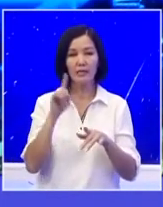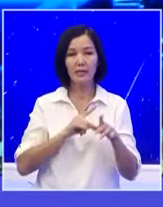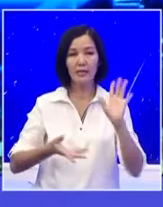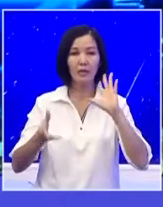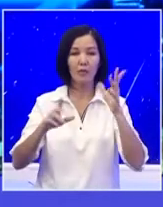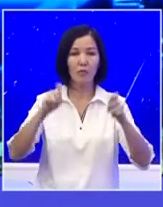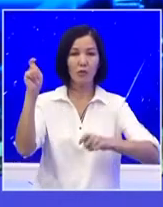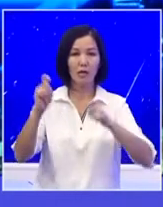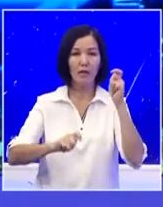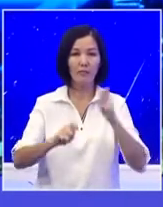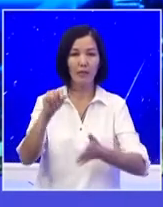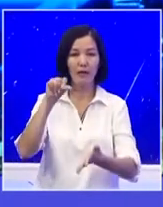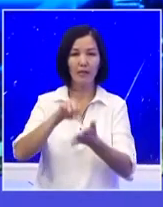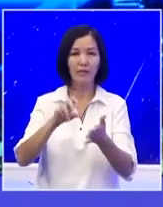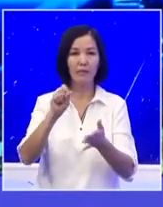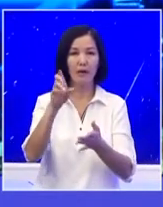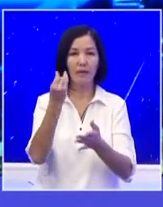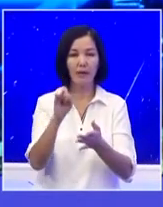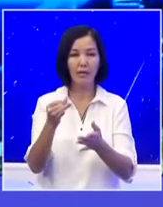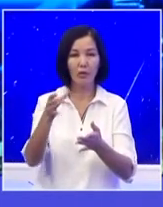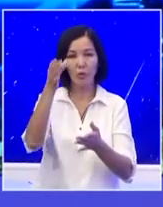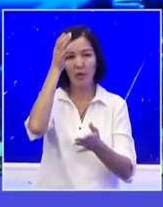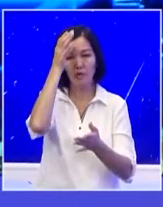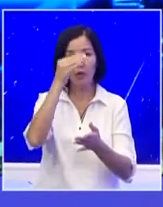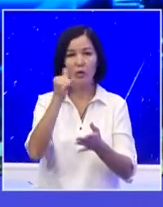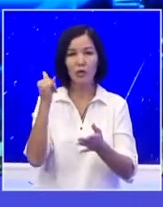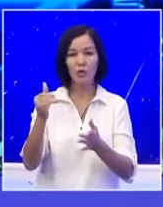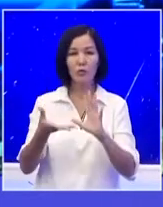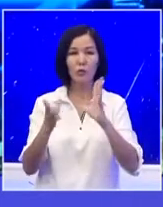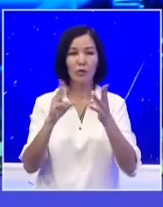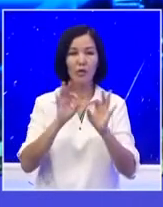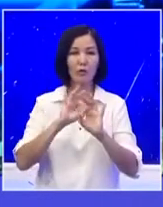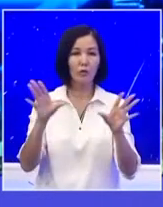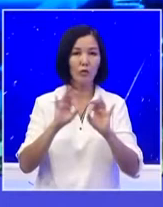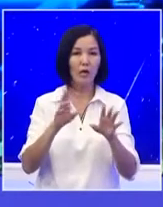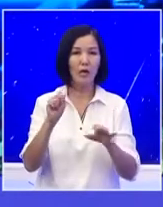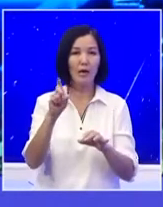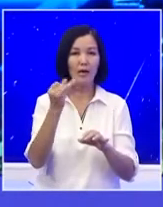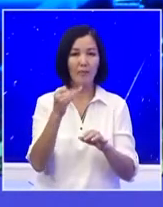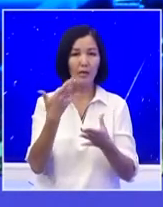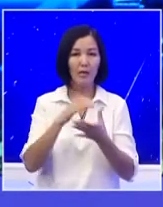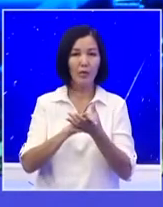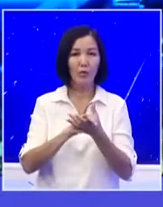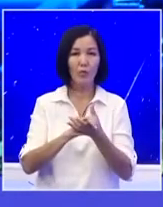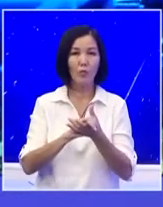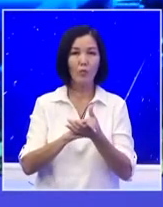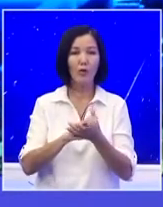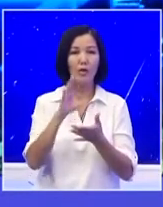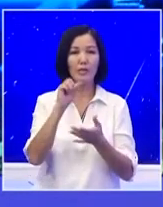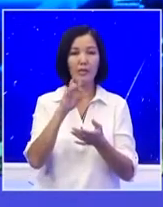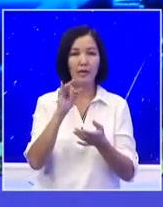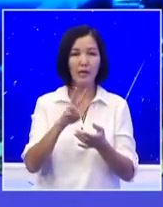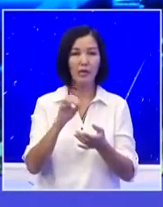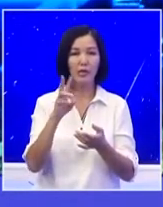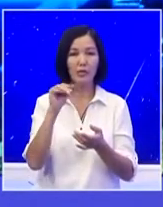еліміздің түкпір-түкпірінен ғалымдар қатысып, абайтану ғылымындағы жетісулықтар жайлы сөз қозғады. Абайтану ғылымында ақын Сара, Әлия Жансүгіров,